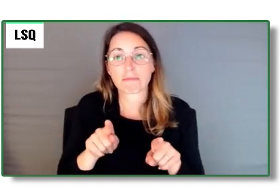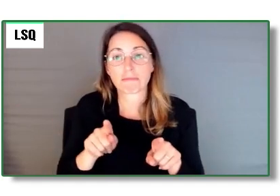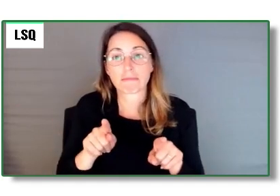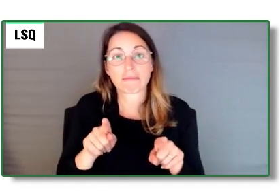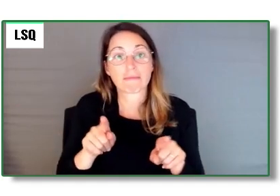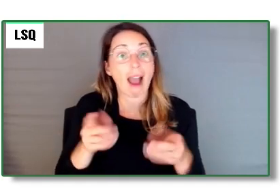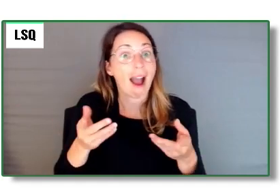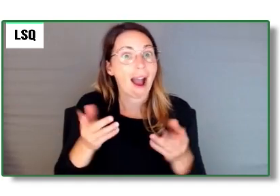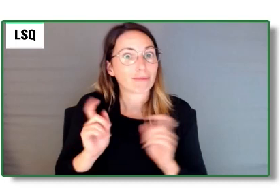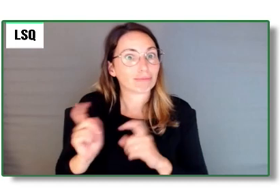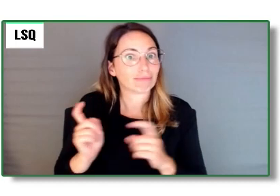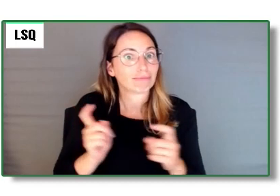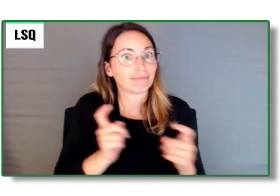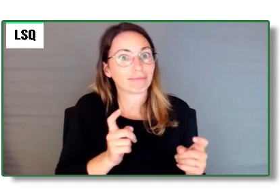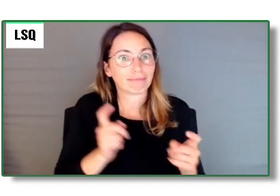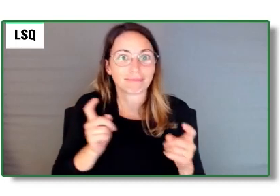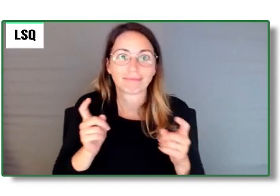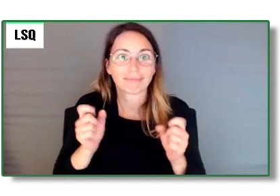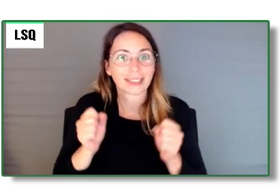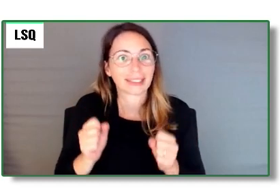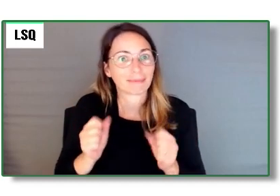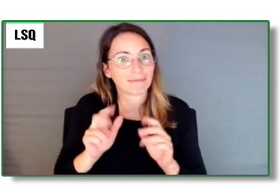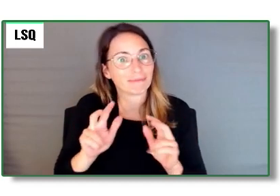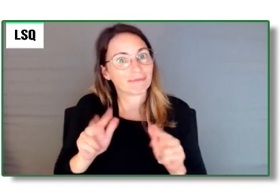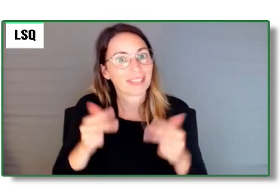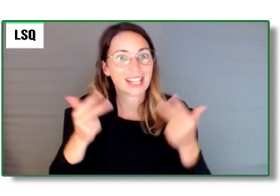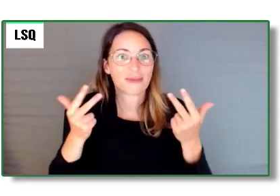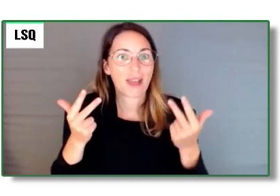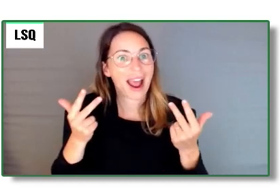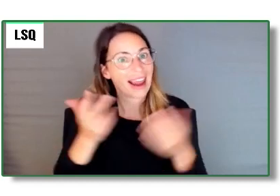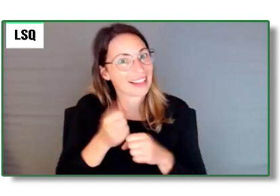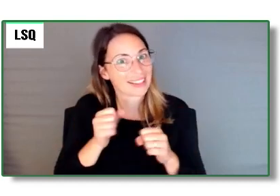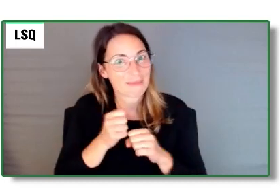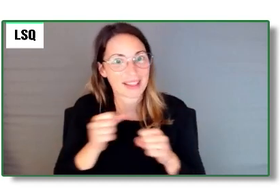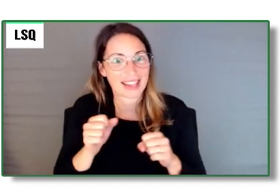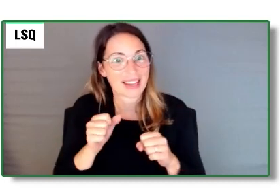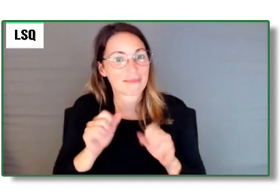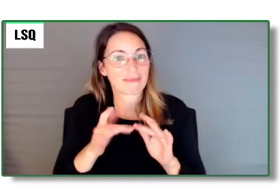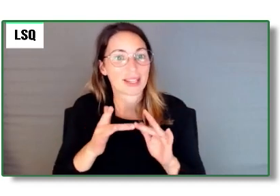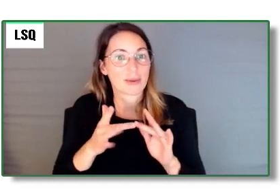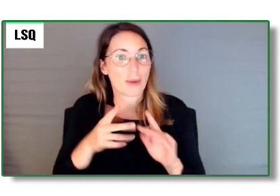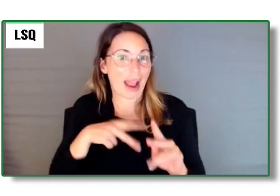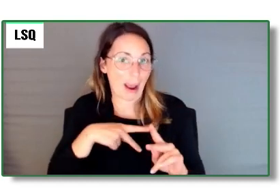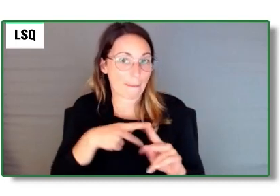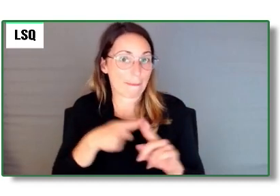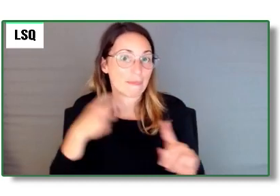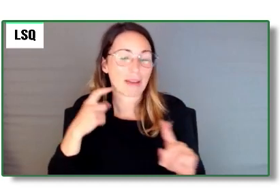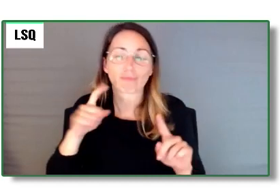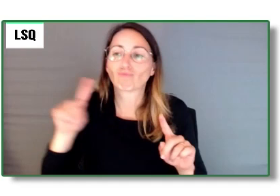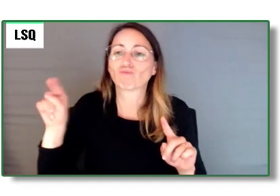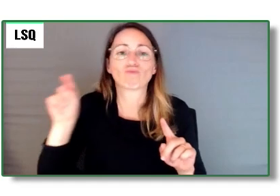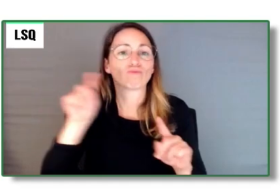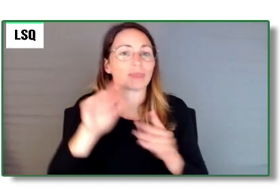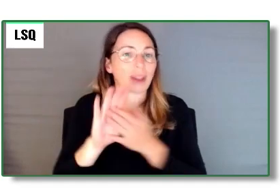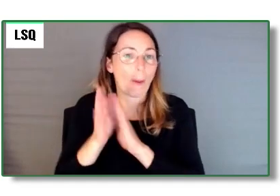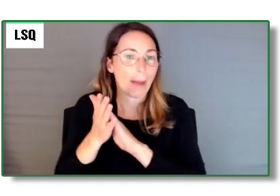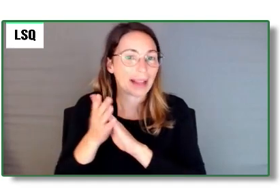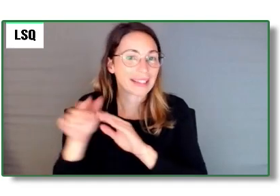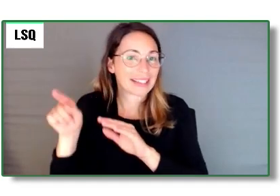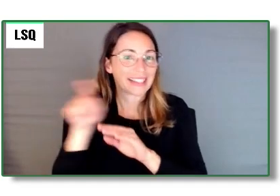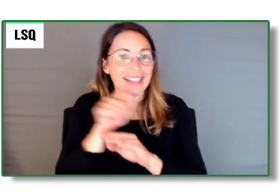disponibles sur notre site Web. Ça provient de diverses compagnies axées sur les